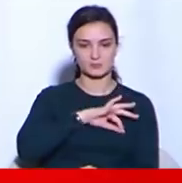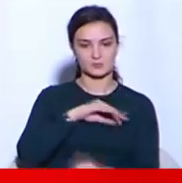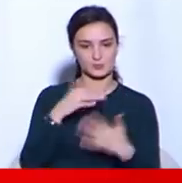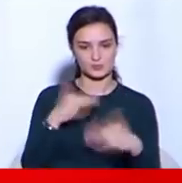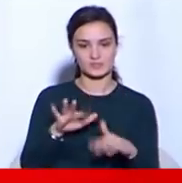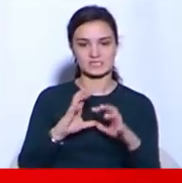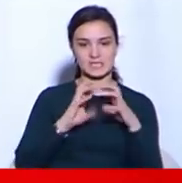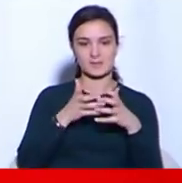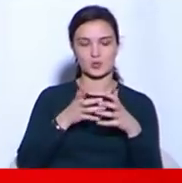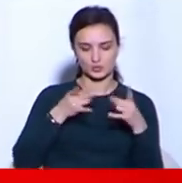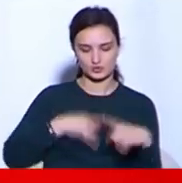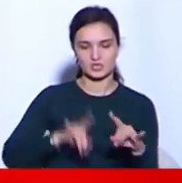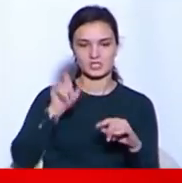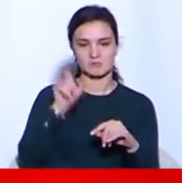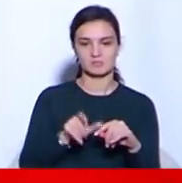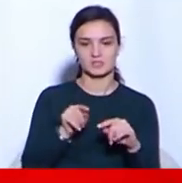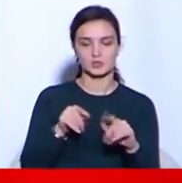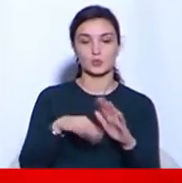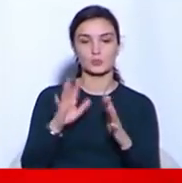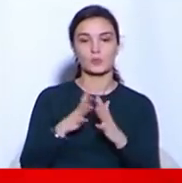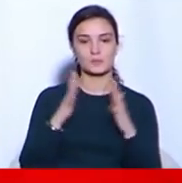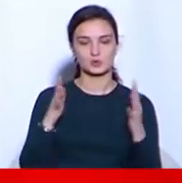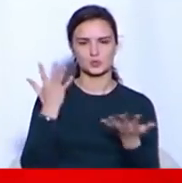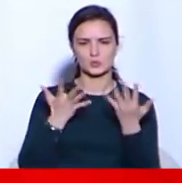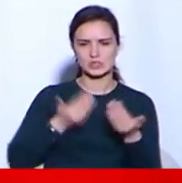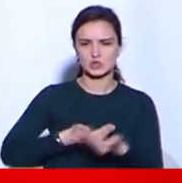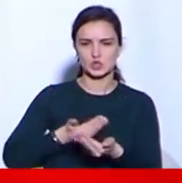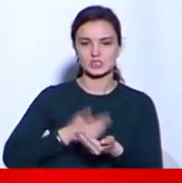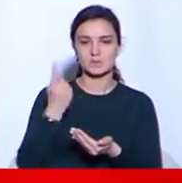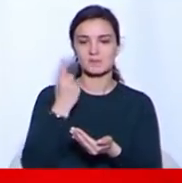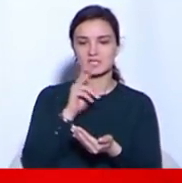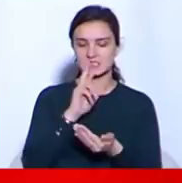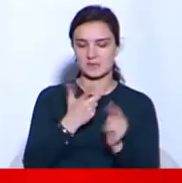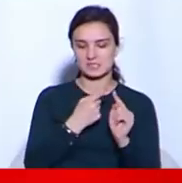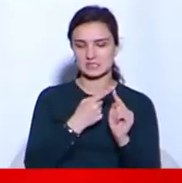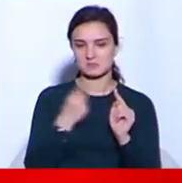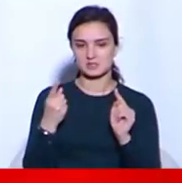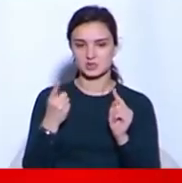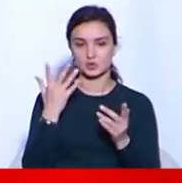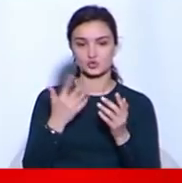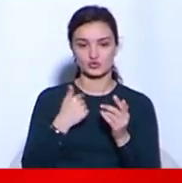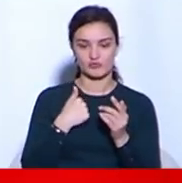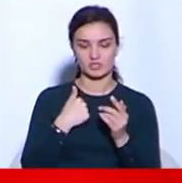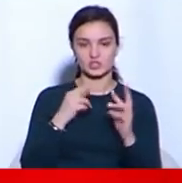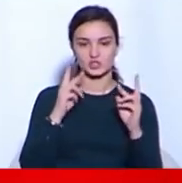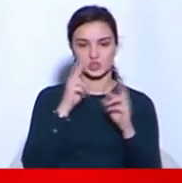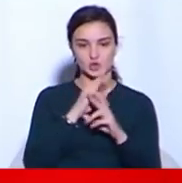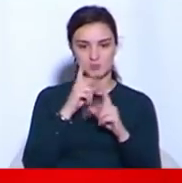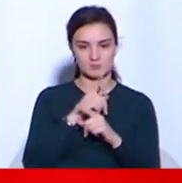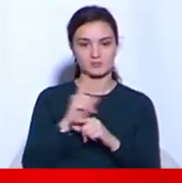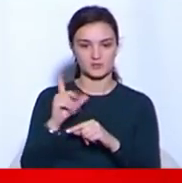უკვე სამყაროში მოვლენილი ადამიანი. უფრო მეტიც, თუ სიცოცხლის პირველი სამი წლის მანძილზე ჩვენ დაუშვით